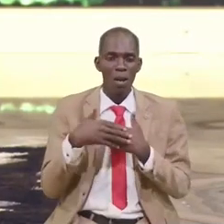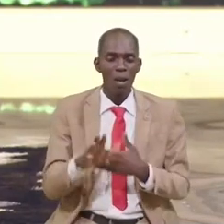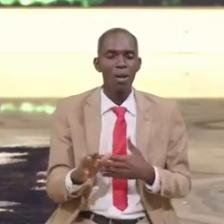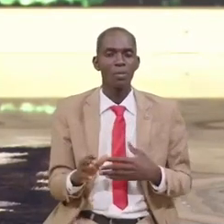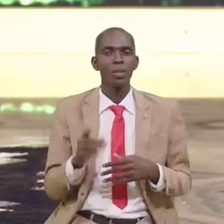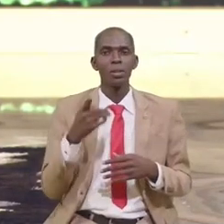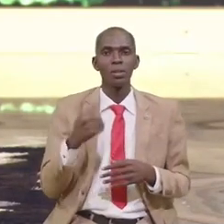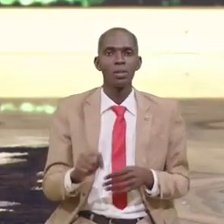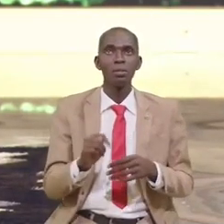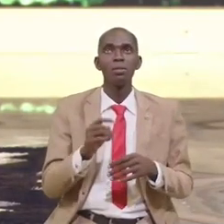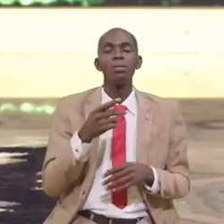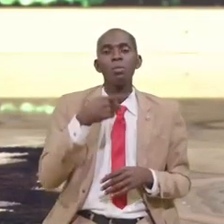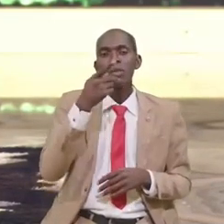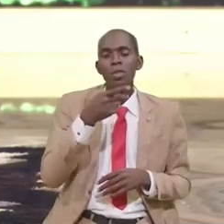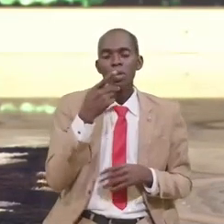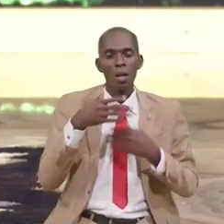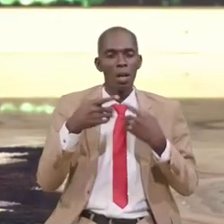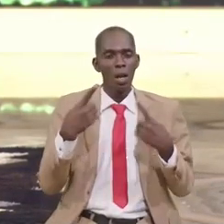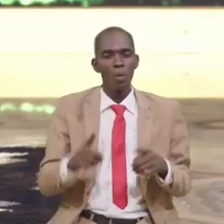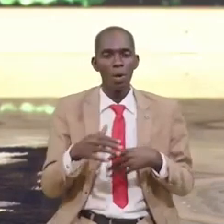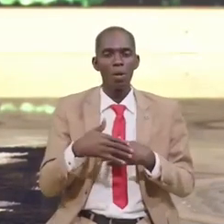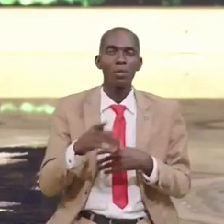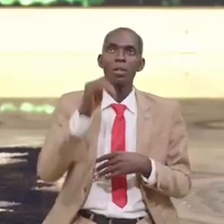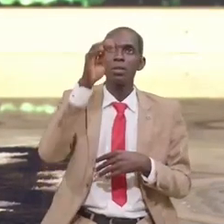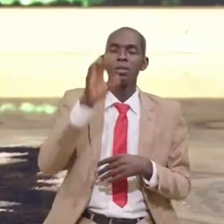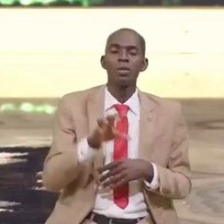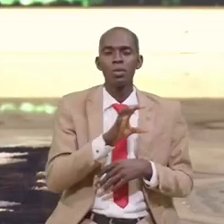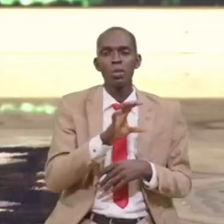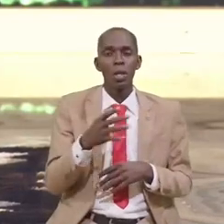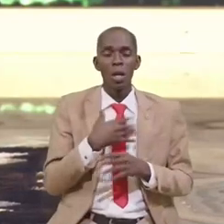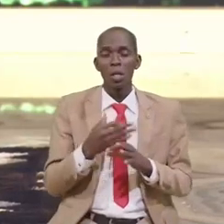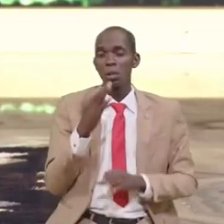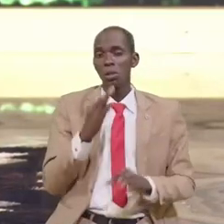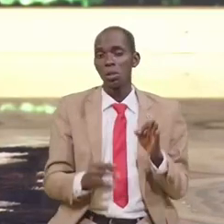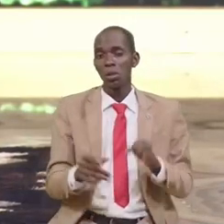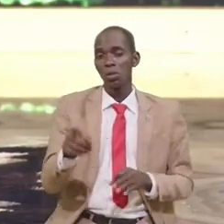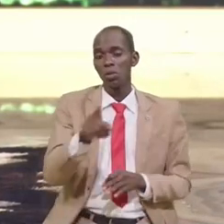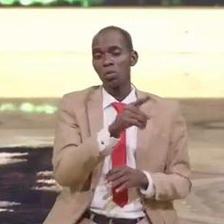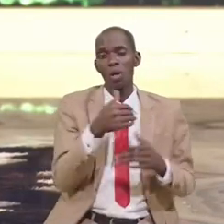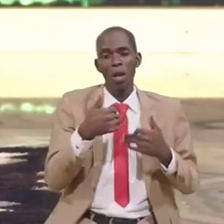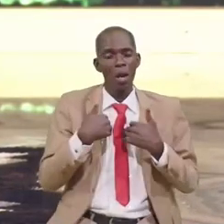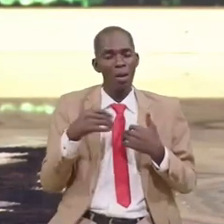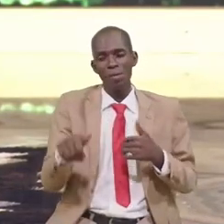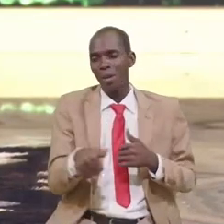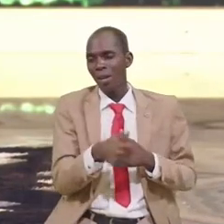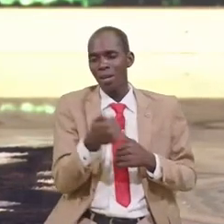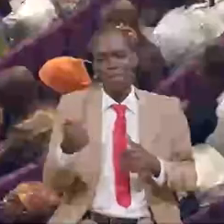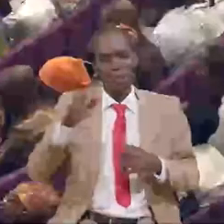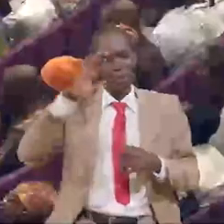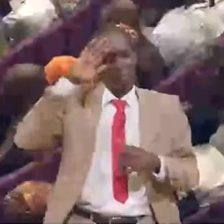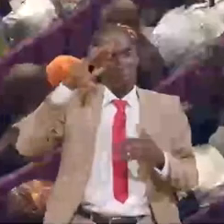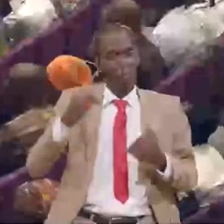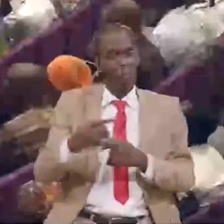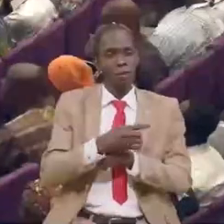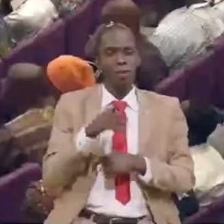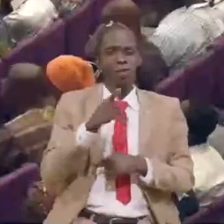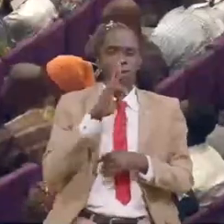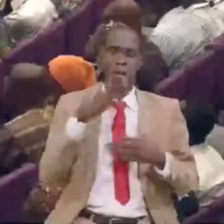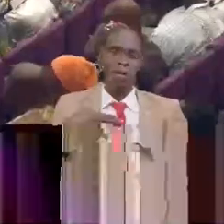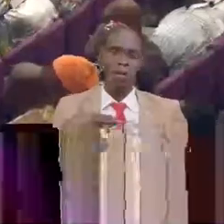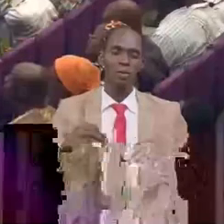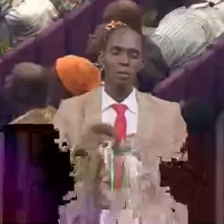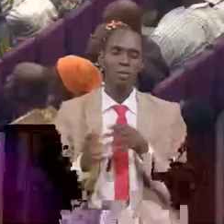Christ était allé au ciel, si vous avez une fièvre là-bas, si vous avez une dysenterie là-bas, vous êtes guéri au nom de